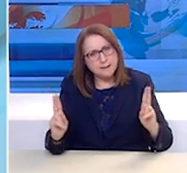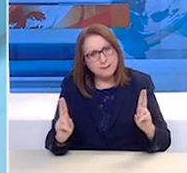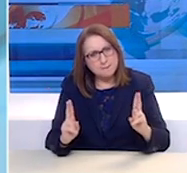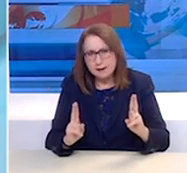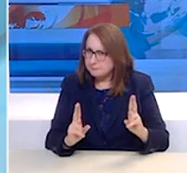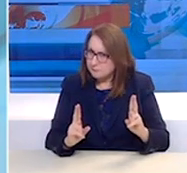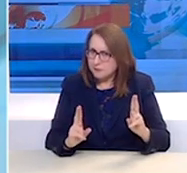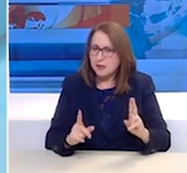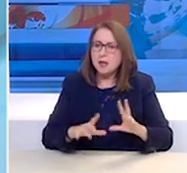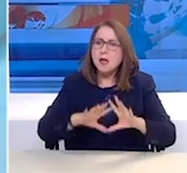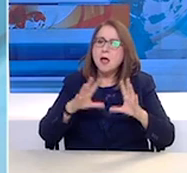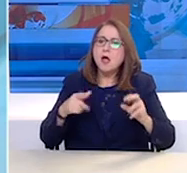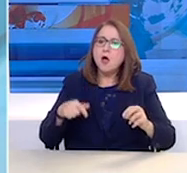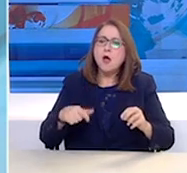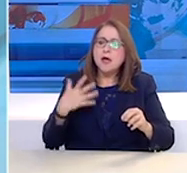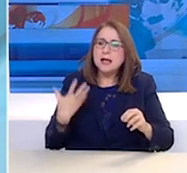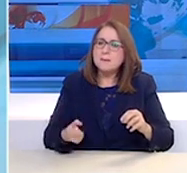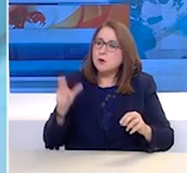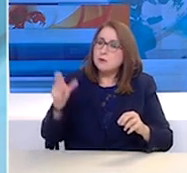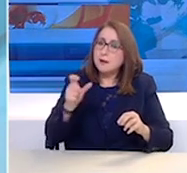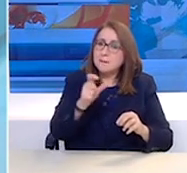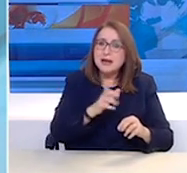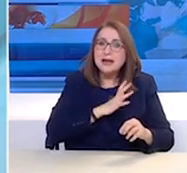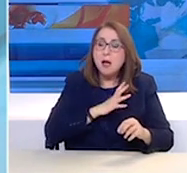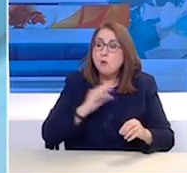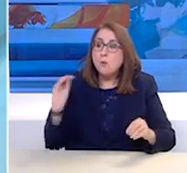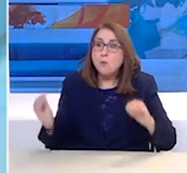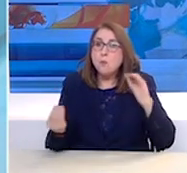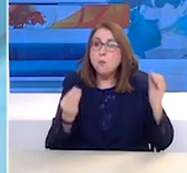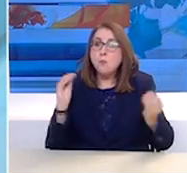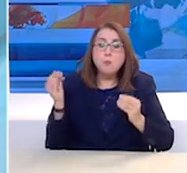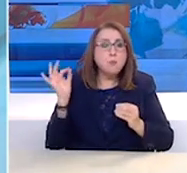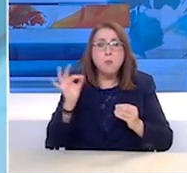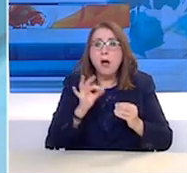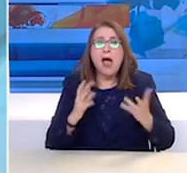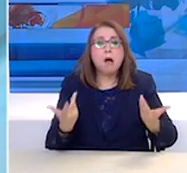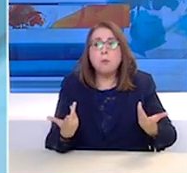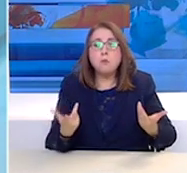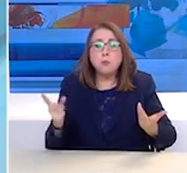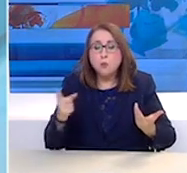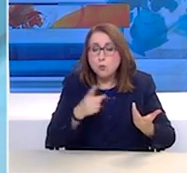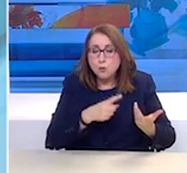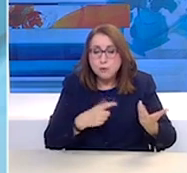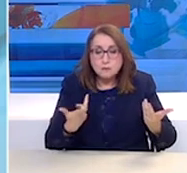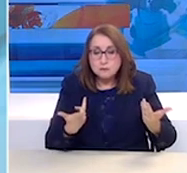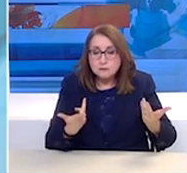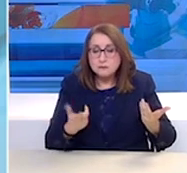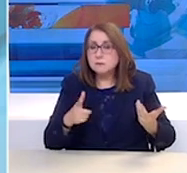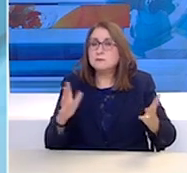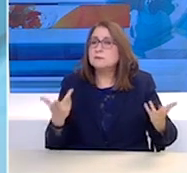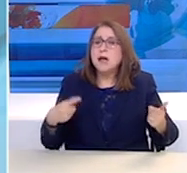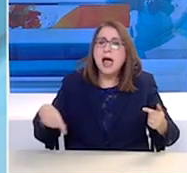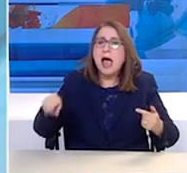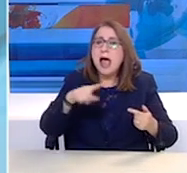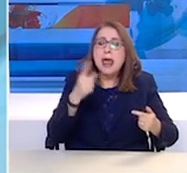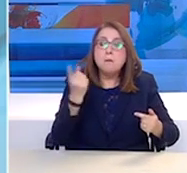υπάρχει καθημερινά ο συνολικός αριθμός των ορφανών κρουσμάτων. Δεν υπάρχει όμως το ποσοστό από τα νέα επιβεβαιωμένα που σχετίζονται ή δεν σχετίζονται